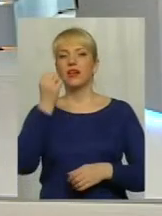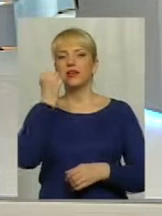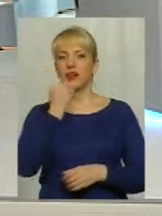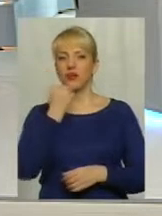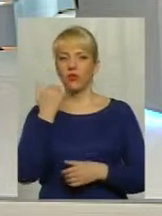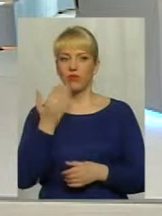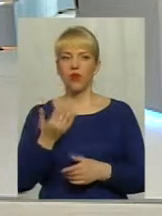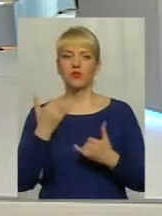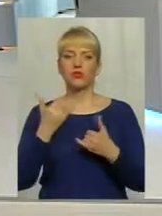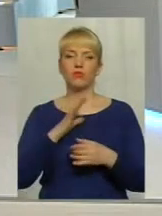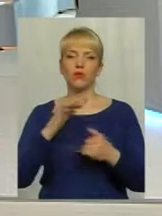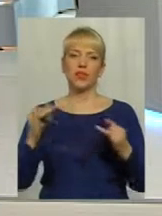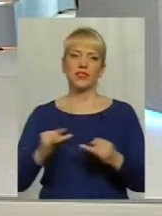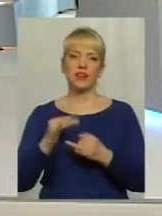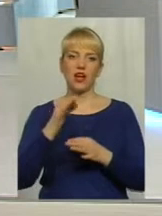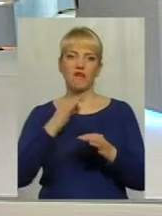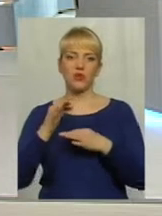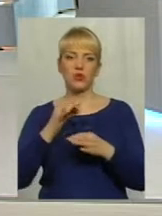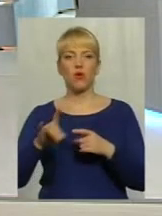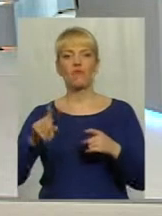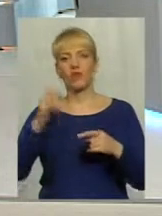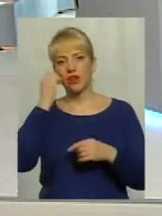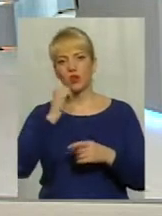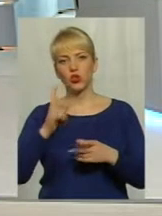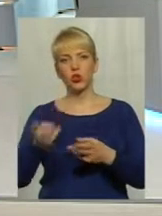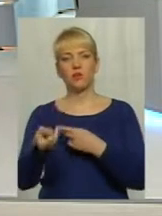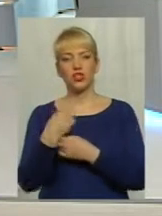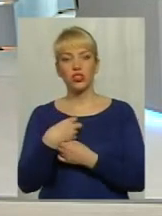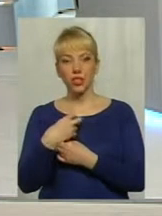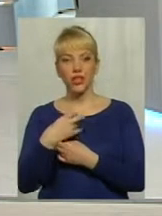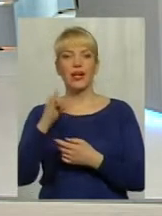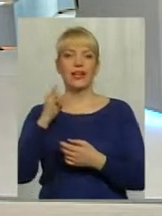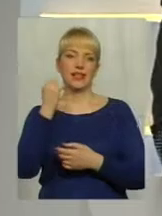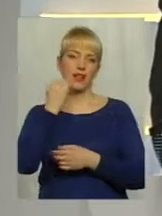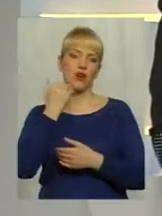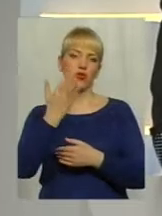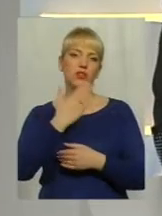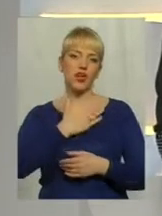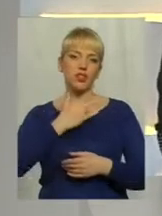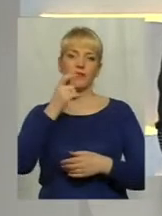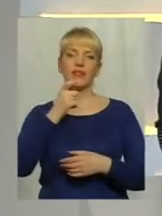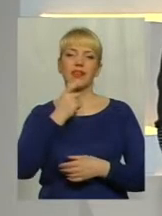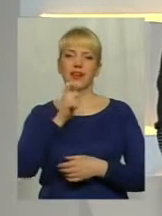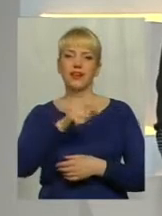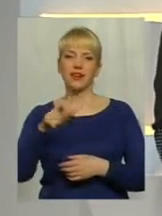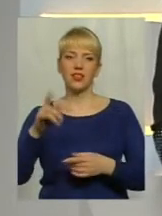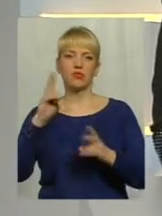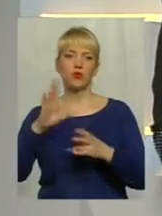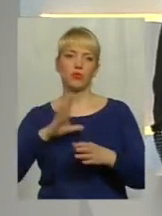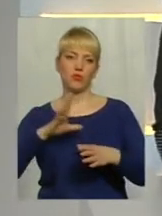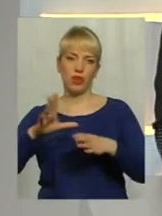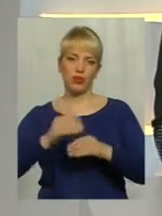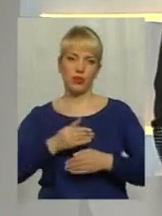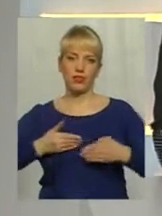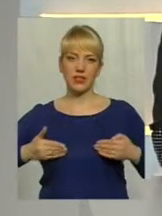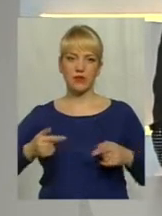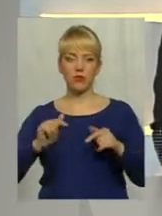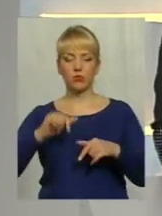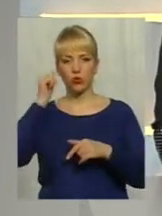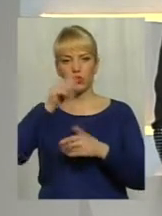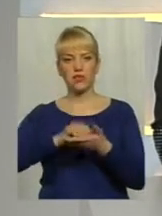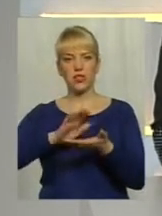вам. Сьогодні була дуже цікава розмова. Дякую, що прийшли. І дякую нашим телеглядачам, які були з нами. Отже, цього року ми